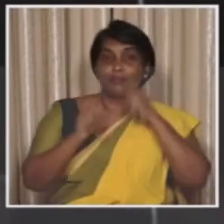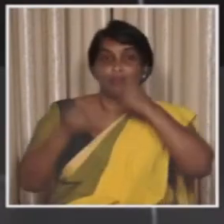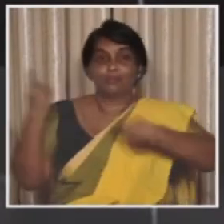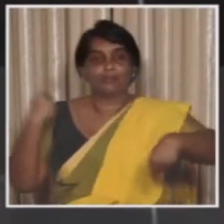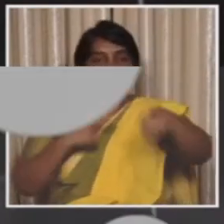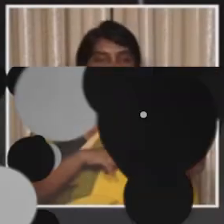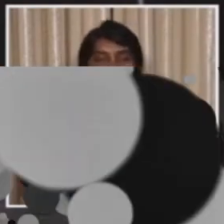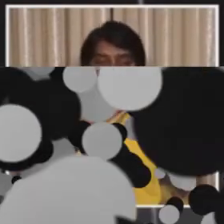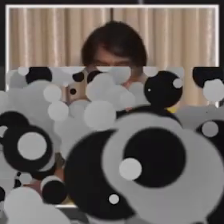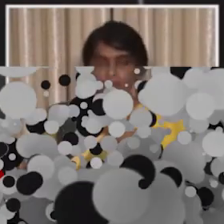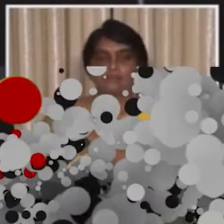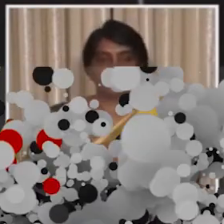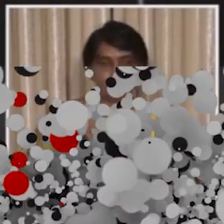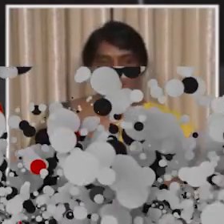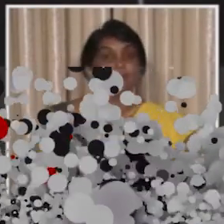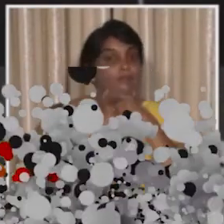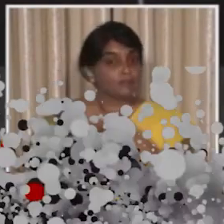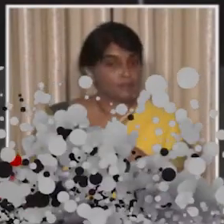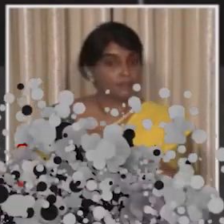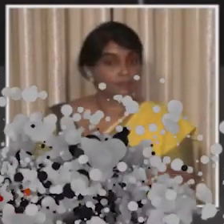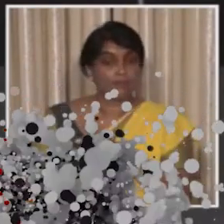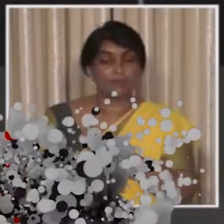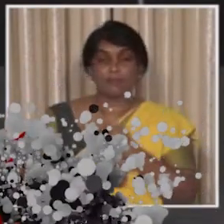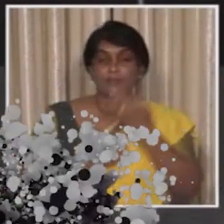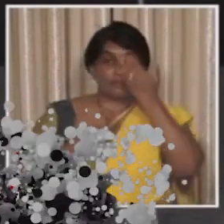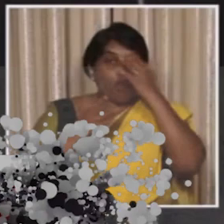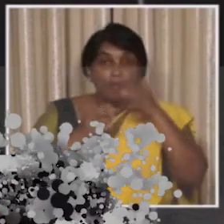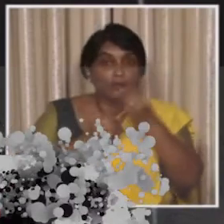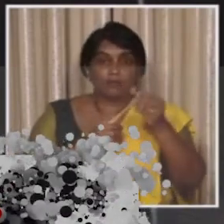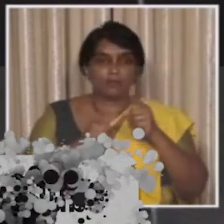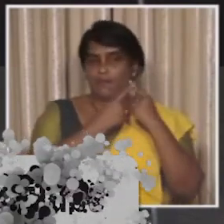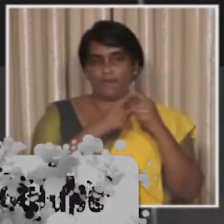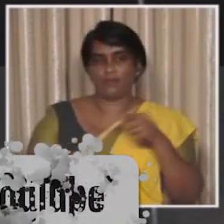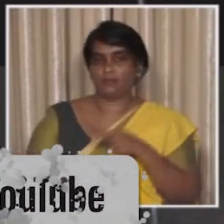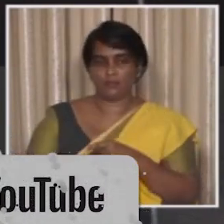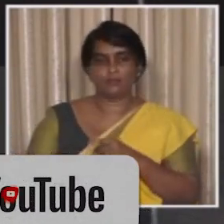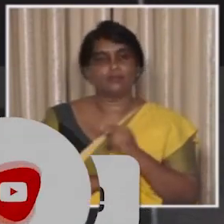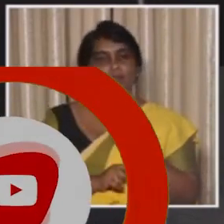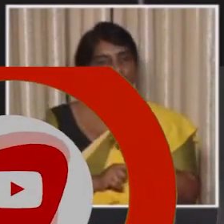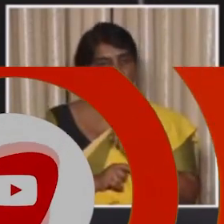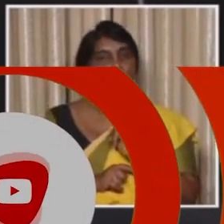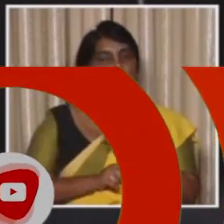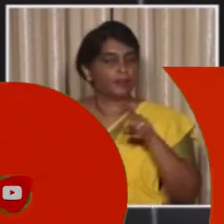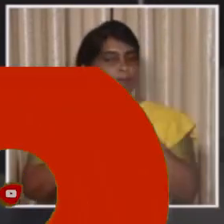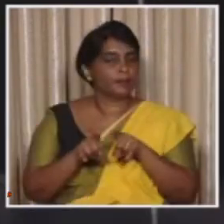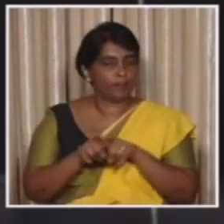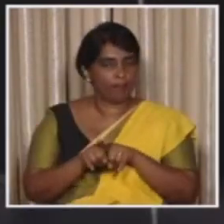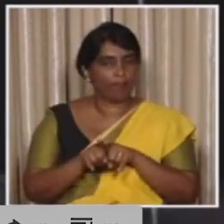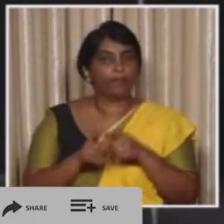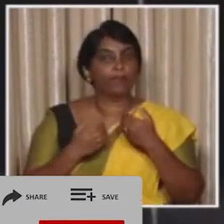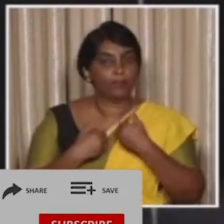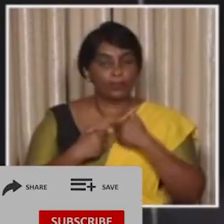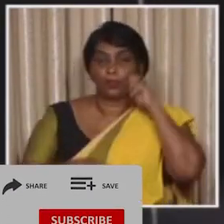තුල නිරායාසයෙන්ම ඇති වෙනවා. ඔවුන් ඒක පිටකරන විදිය අනිත් අයට වඩා වෙනස්. සාමාන්‍යයෙන් ඒ නිසා